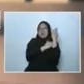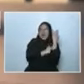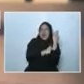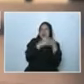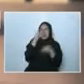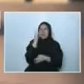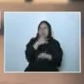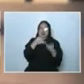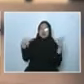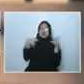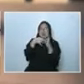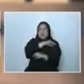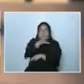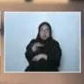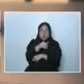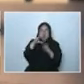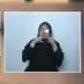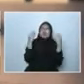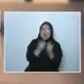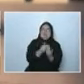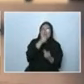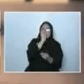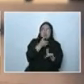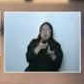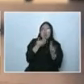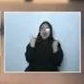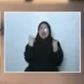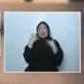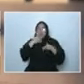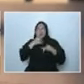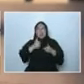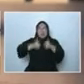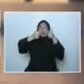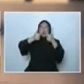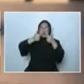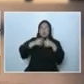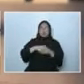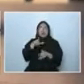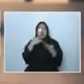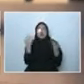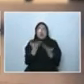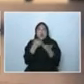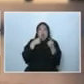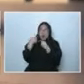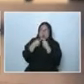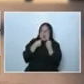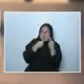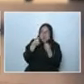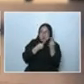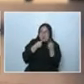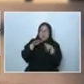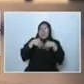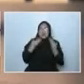akan, dan kerjasama seluruh Forkopimda, tentu ini membuahkan hasil yang maksimal. Intinya adalah bagaimana kita berkoordinasi,